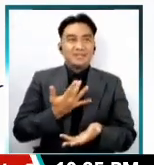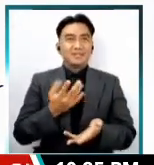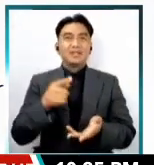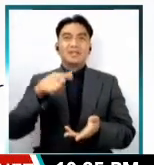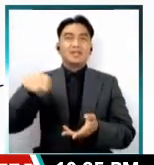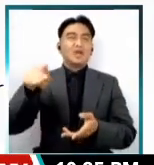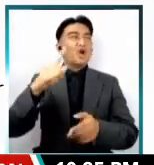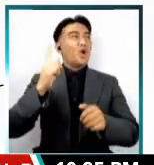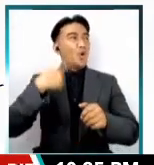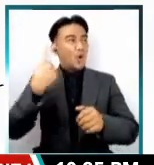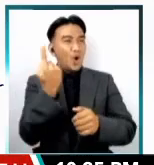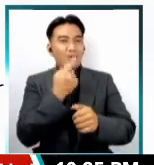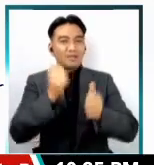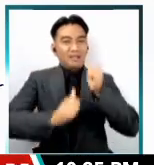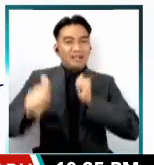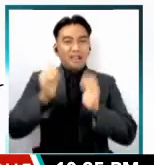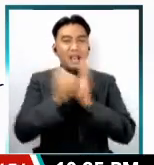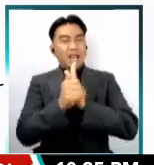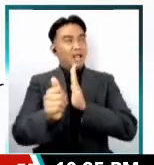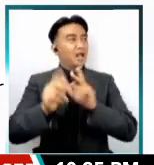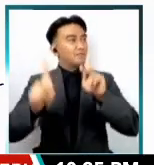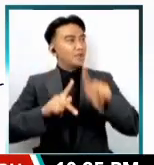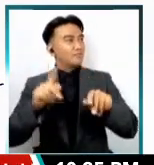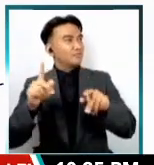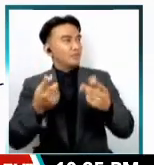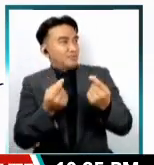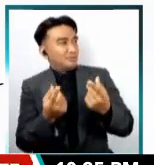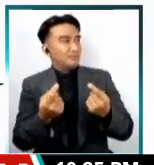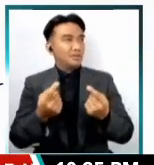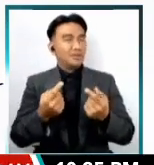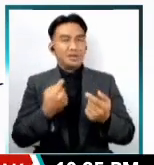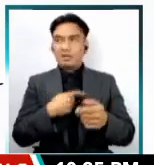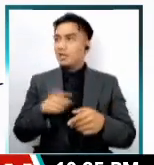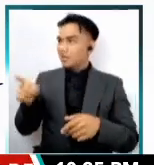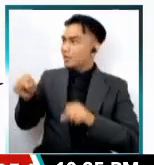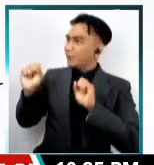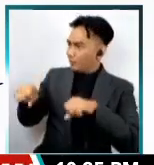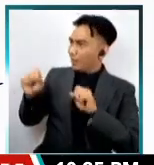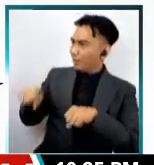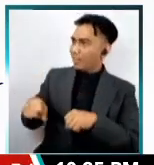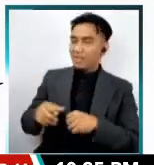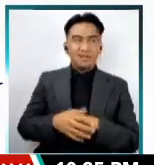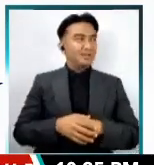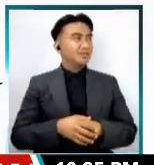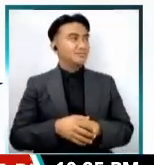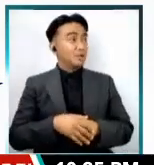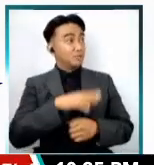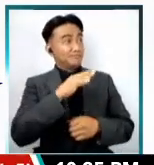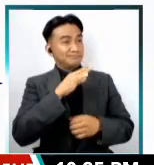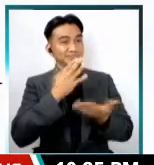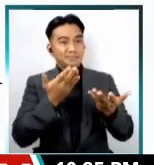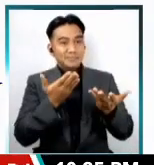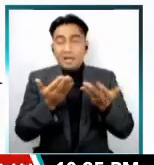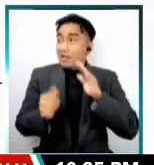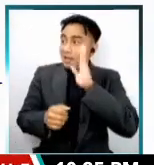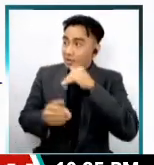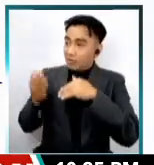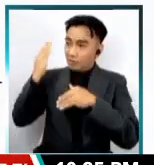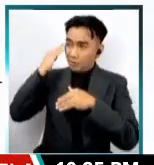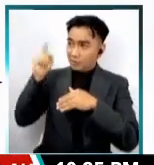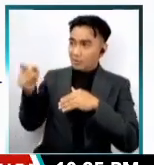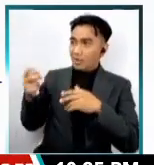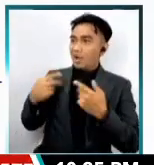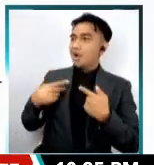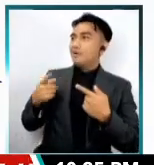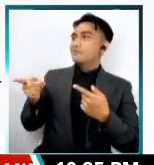sa platform na yun, yung mga sumasayaw, mga kumakanta. Pwede ka. Kasi alam mo, bilang applied physics graduate ka naman